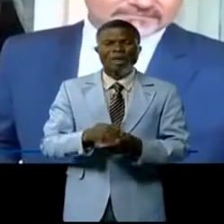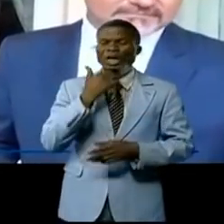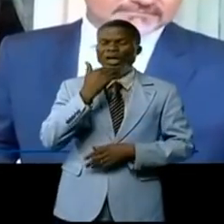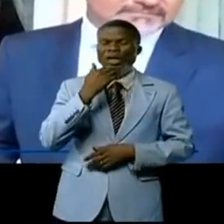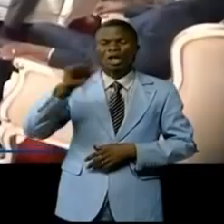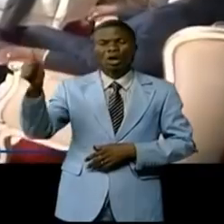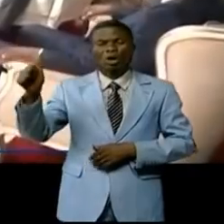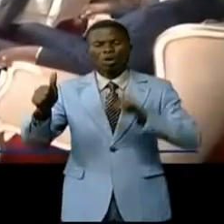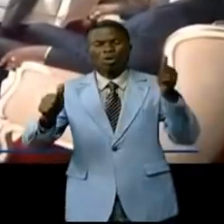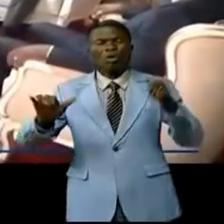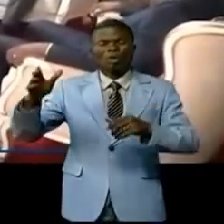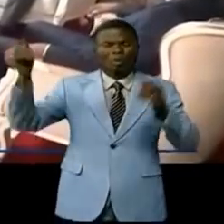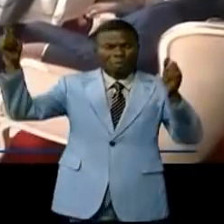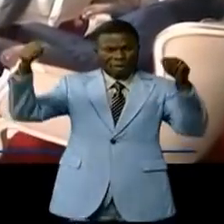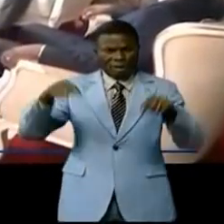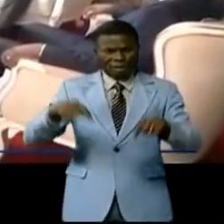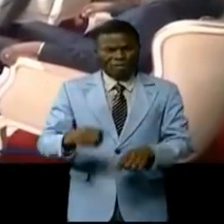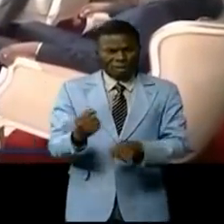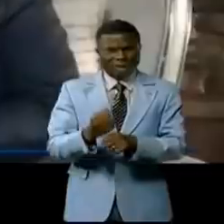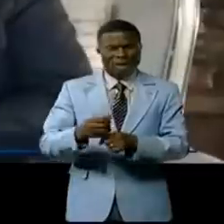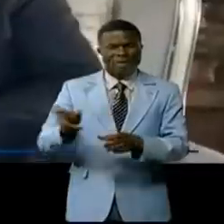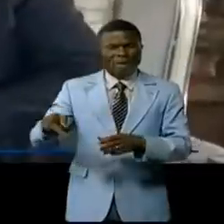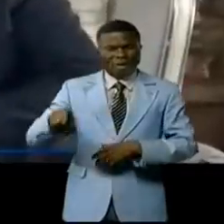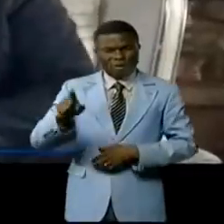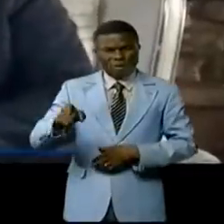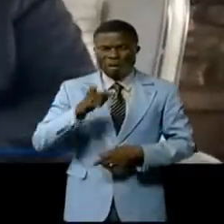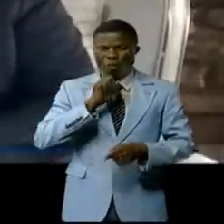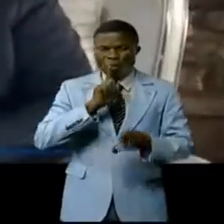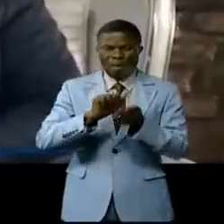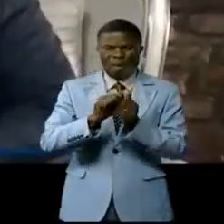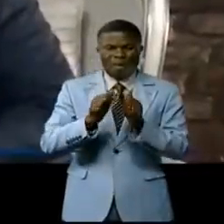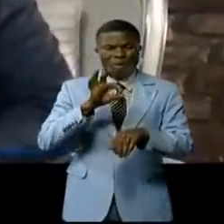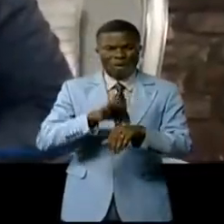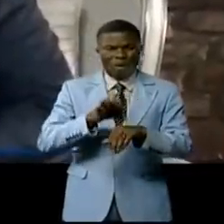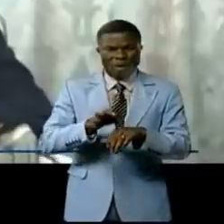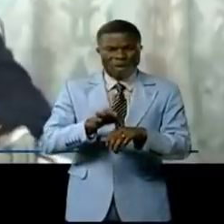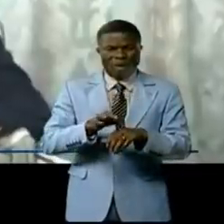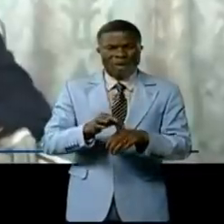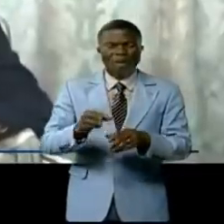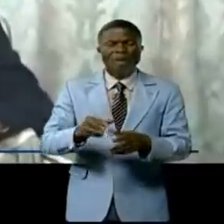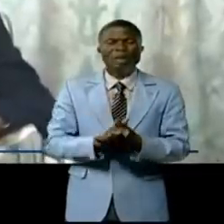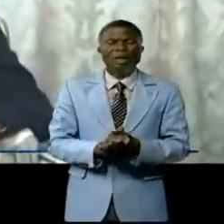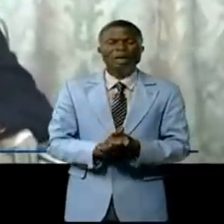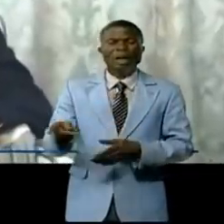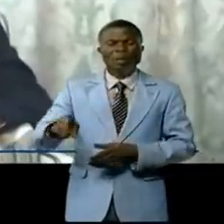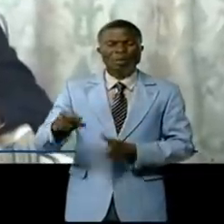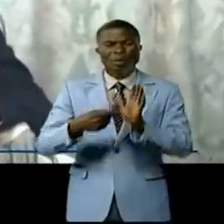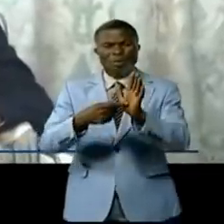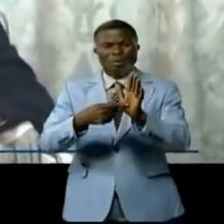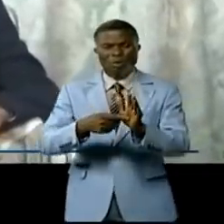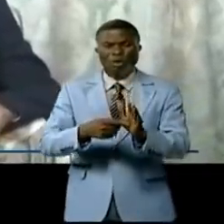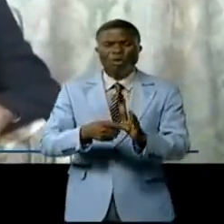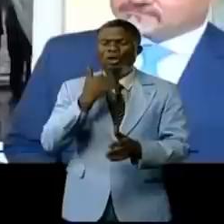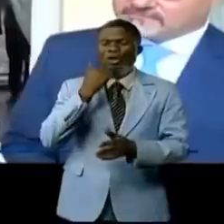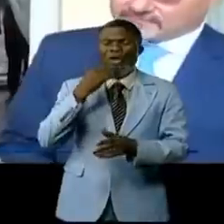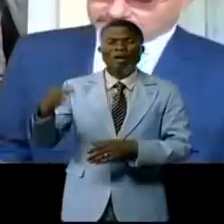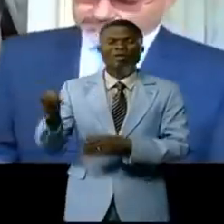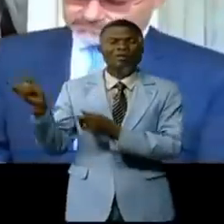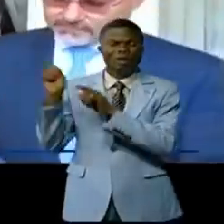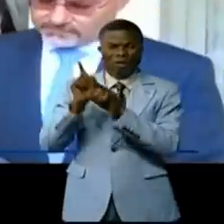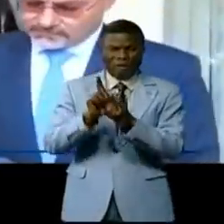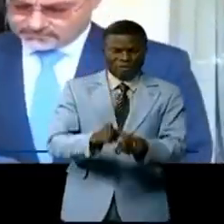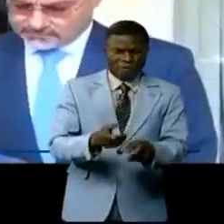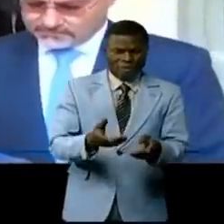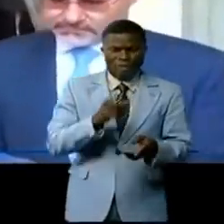entreprises françaises. Les deux personnalités ont échangé également autour des opportunités qu'offre le Haut-Katanga aux investisseurs économiques français. Nous avons